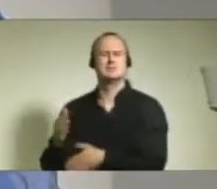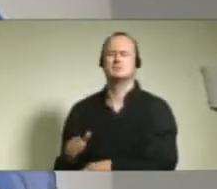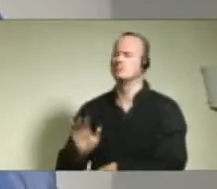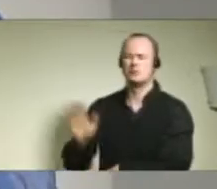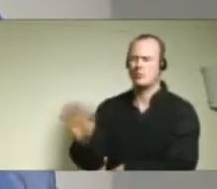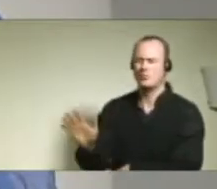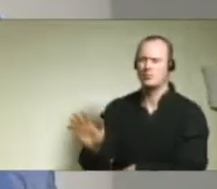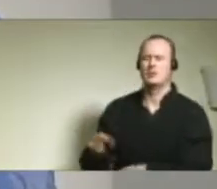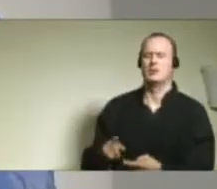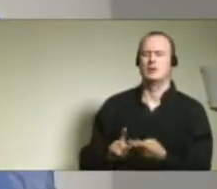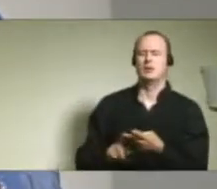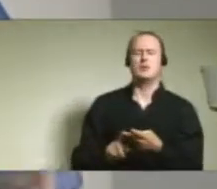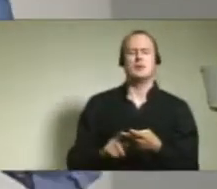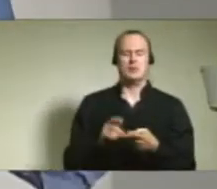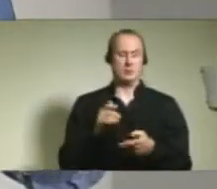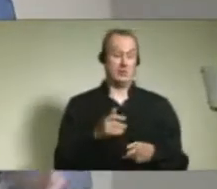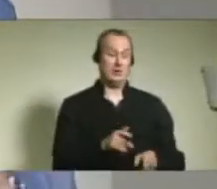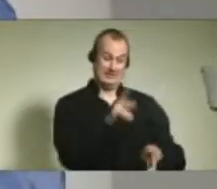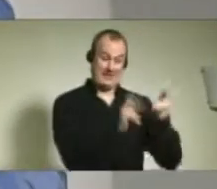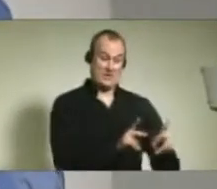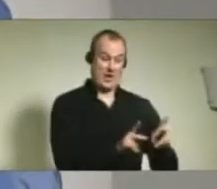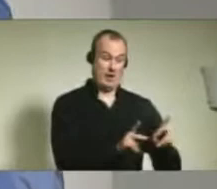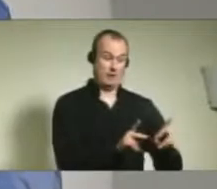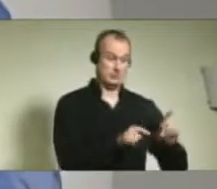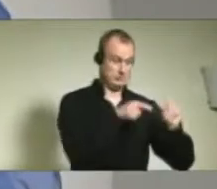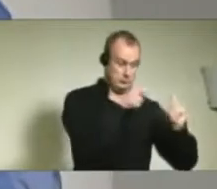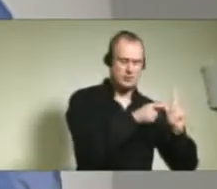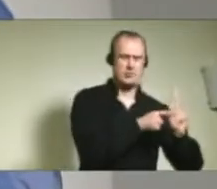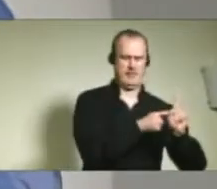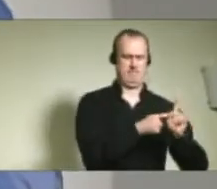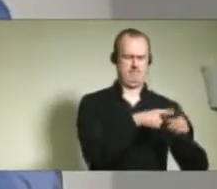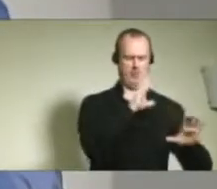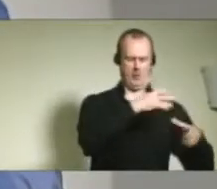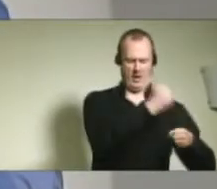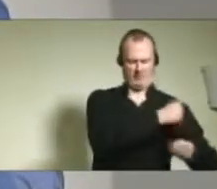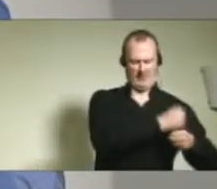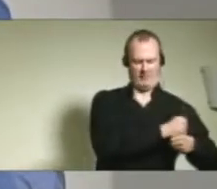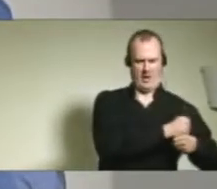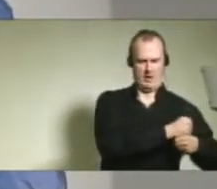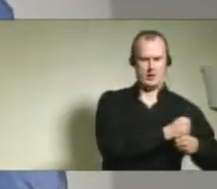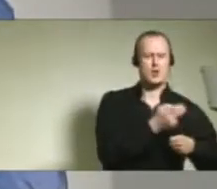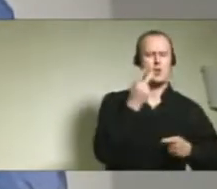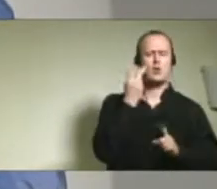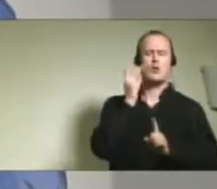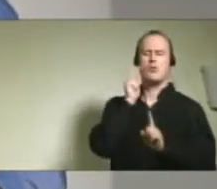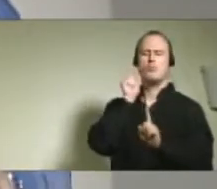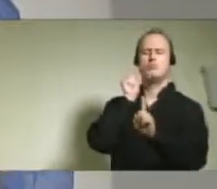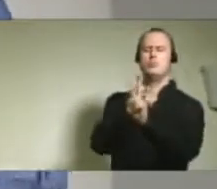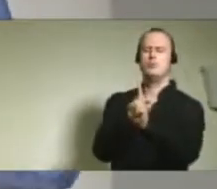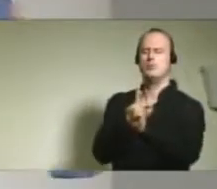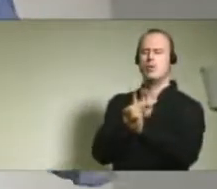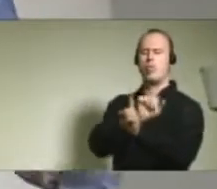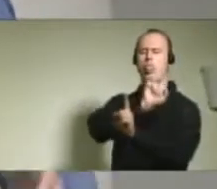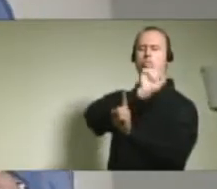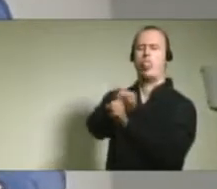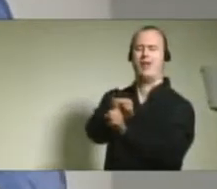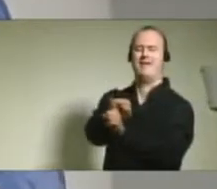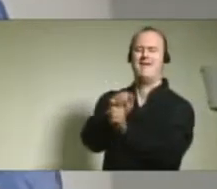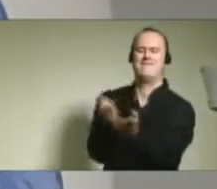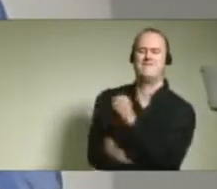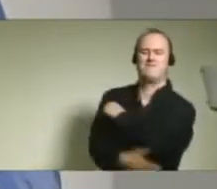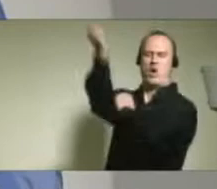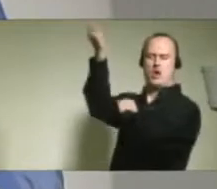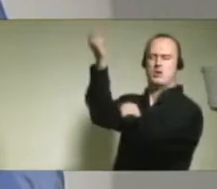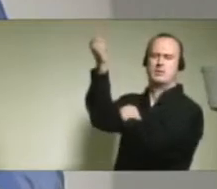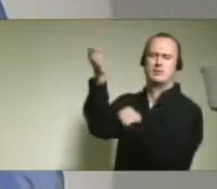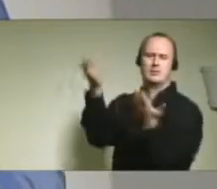qui volent les gens, au fond. Et c'était une initiative assez facile à lancer parce que finalement, quelles